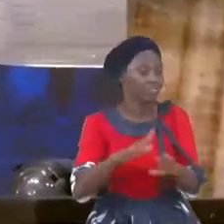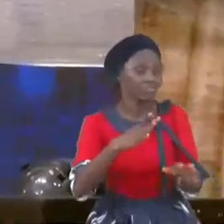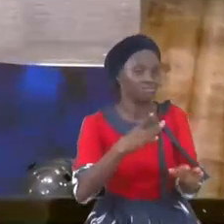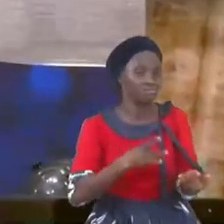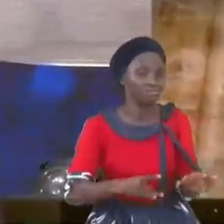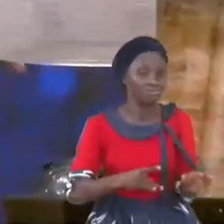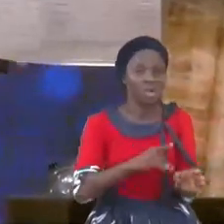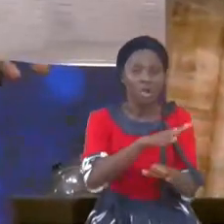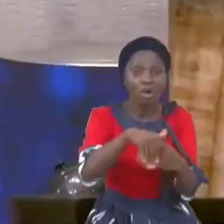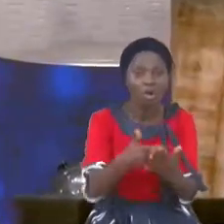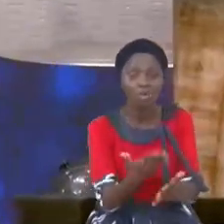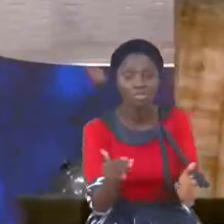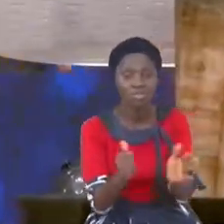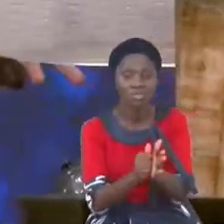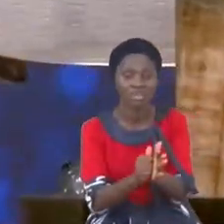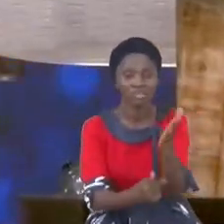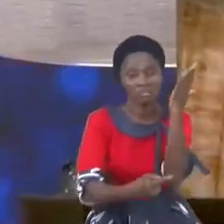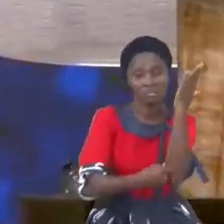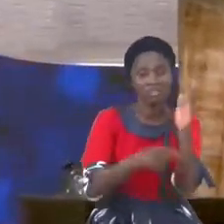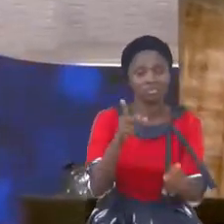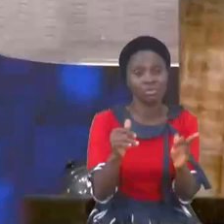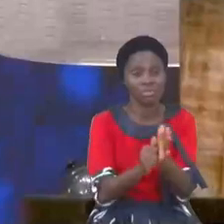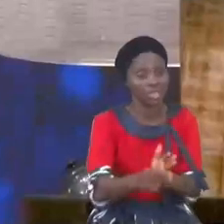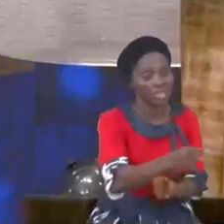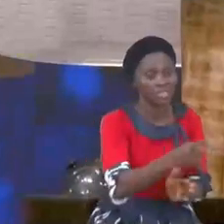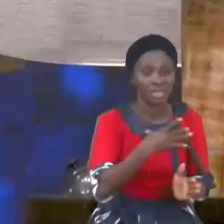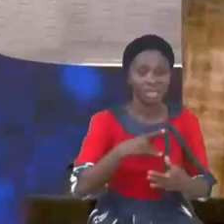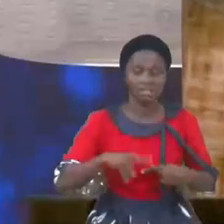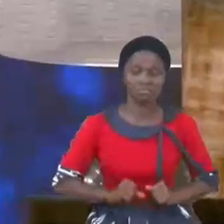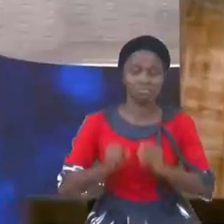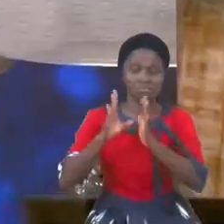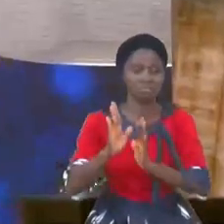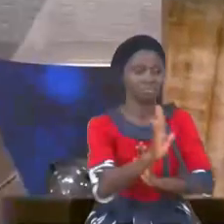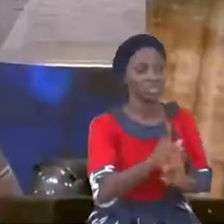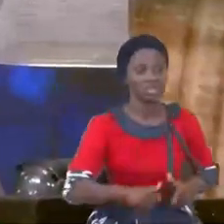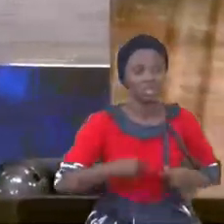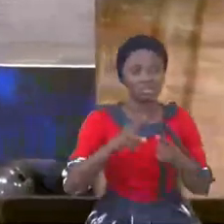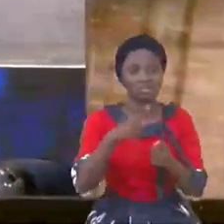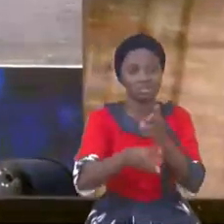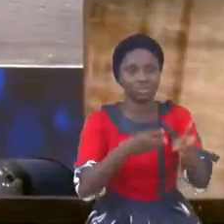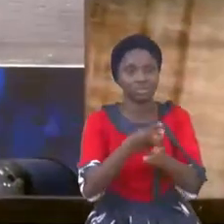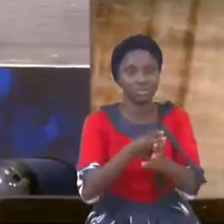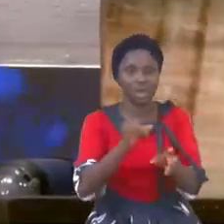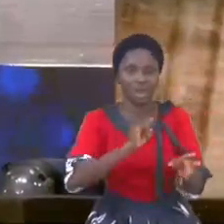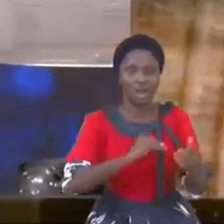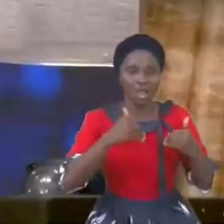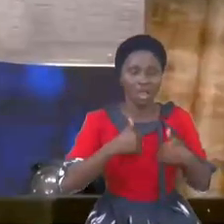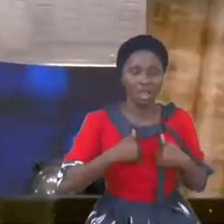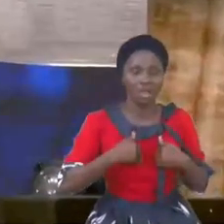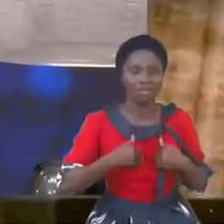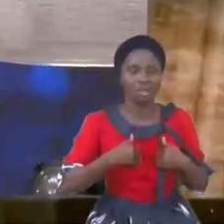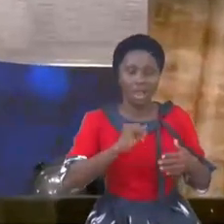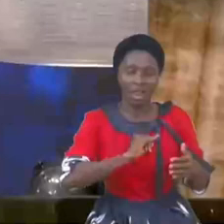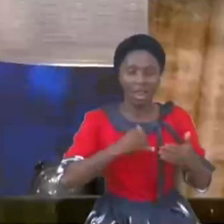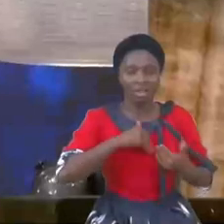les gens succombent et donnent et soumettent leur vie au monde, je ne veux aucune de ces choses. Comme je suis mort au